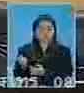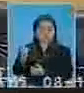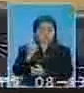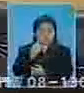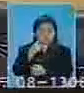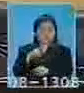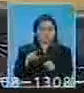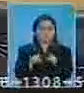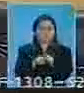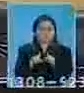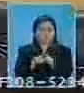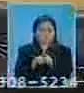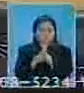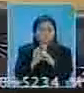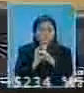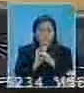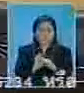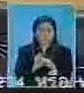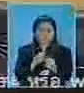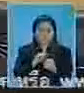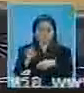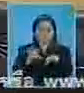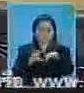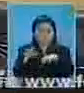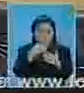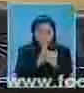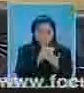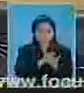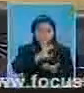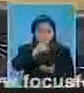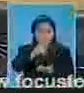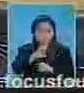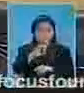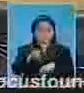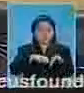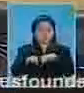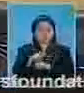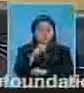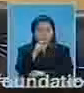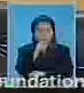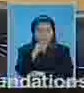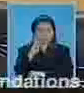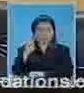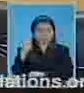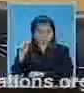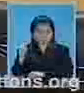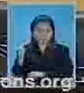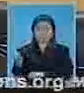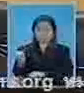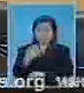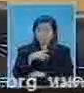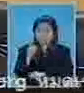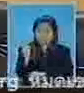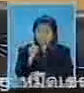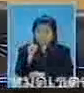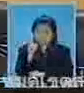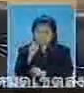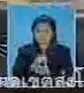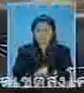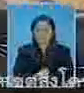นี้เนี่ยก็คือการจัดสรรงบประมาณให้กับท้องถิ่นท่านบอกว่าการ